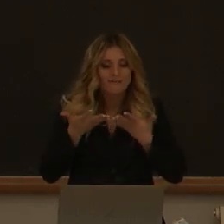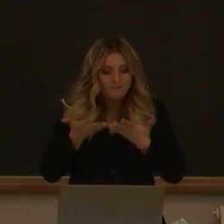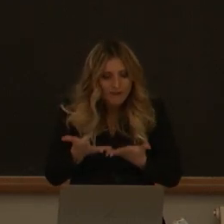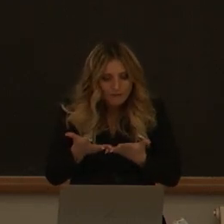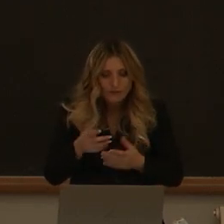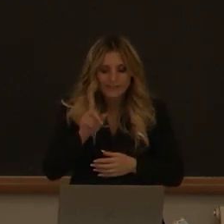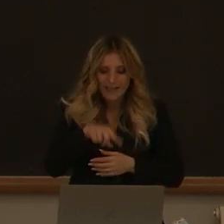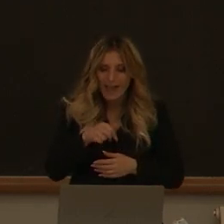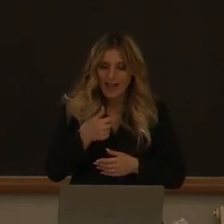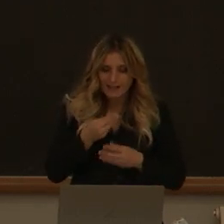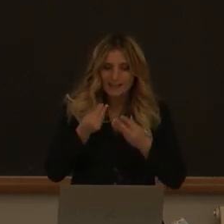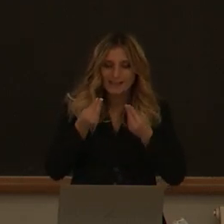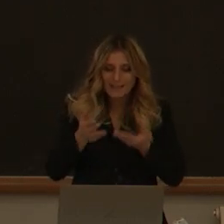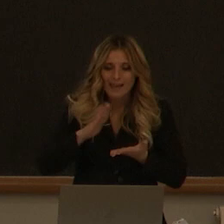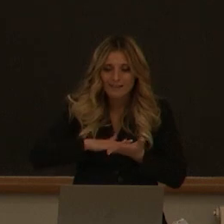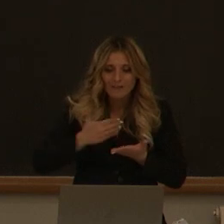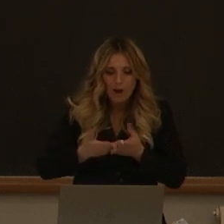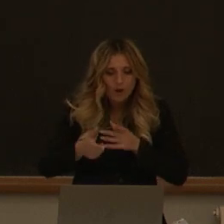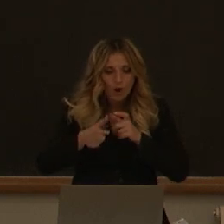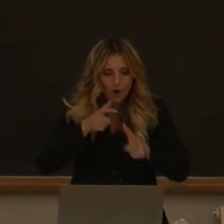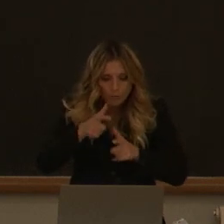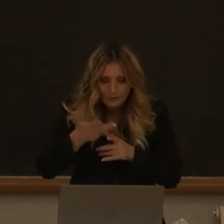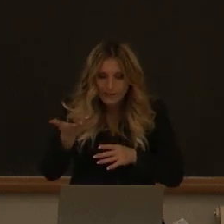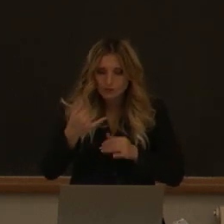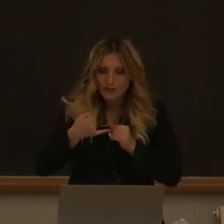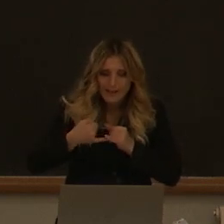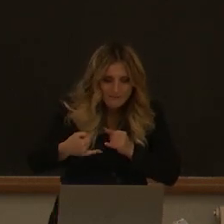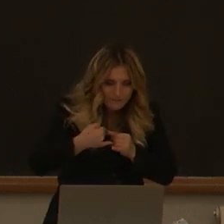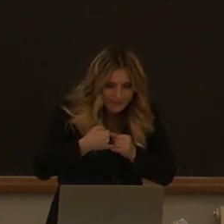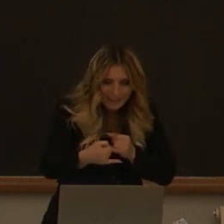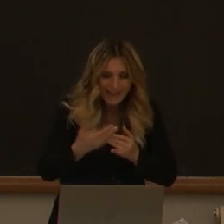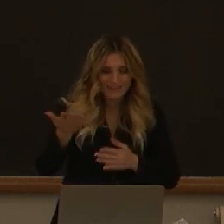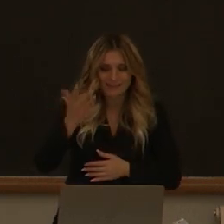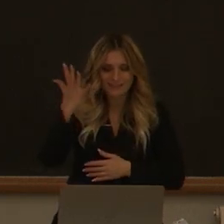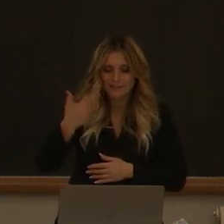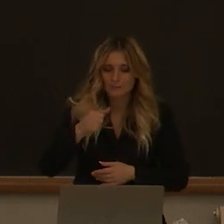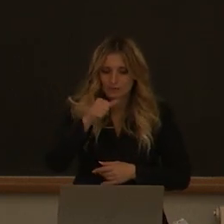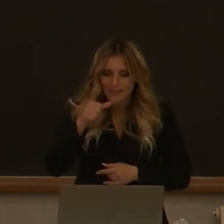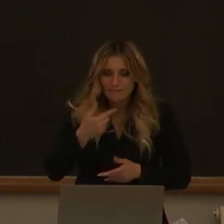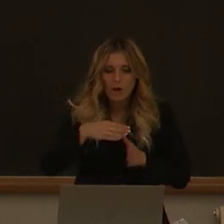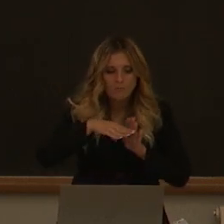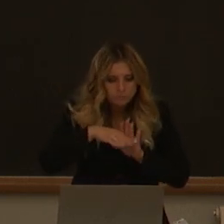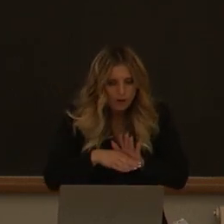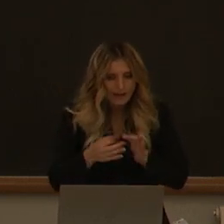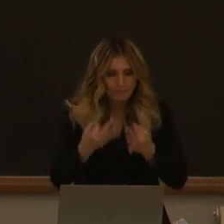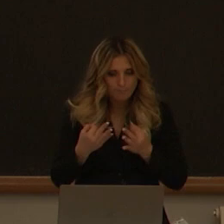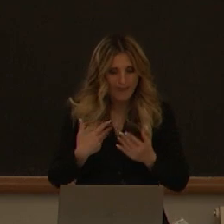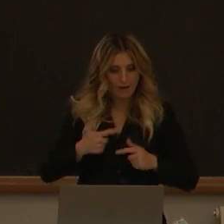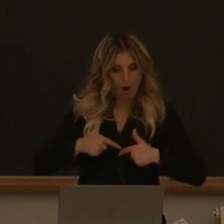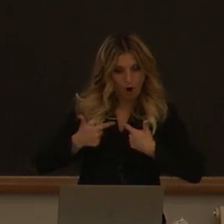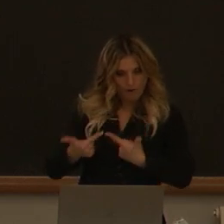forme dirette di comunicazione dei contratti di filiera, la possibilità di programmare l'offerta e la